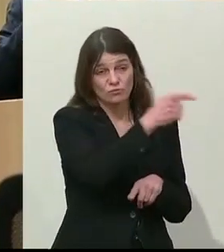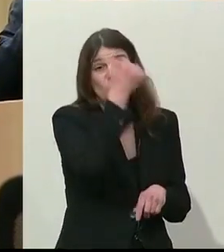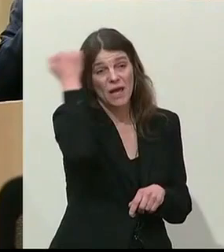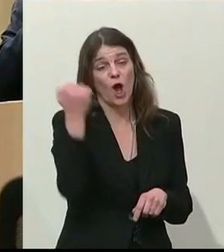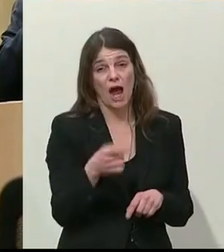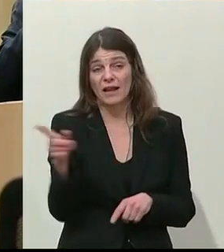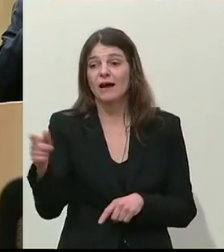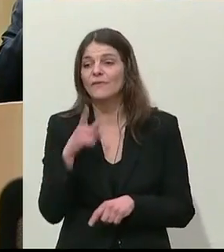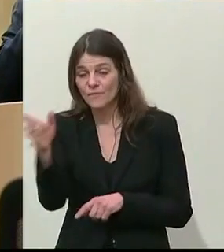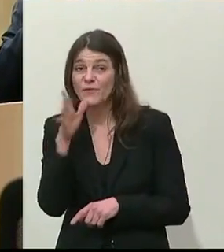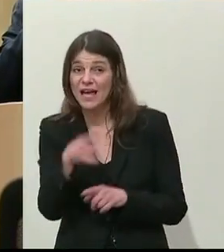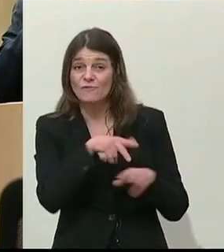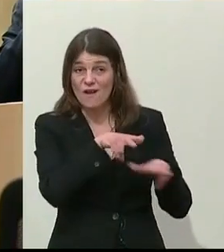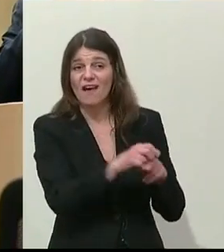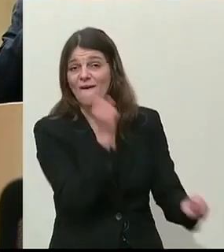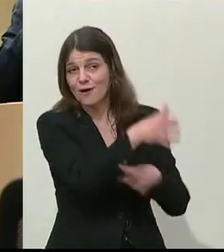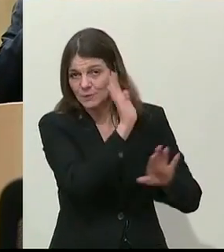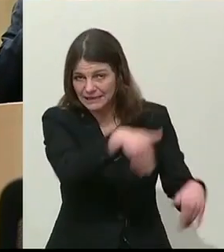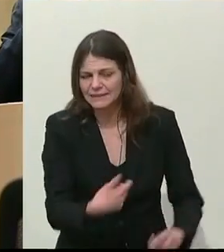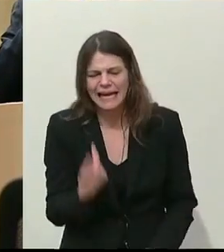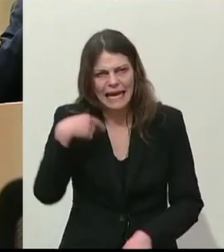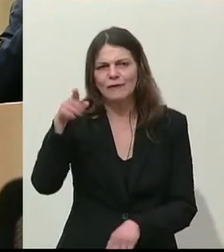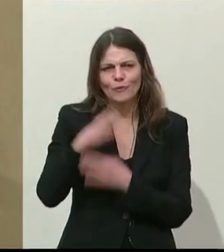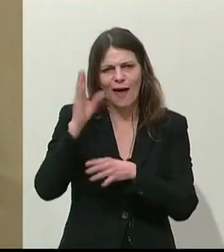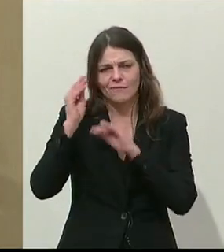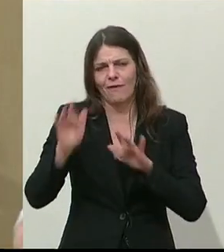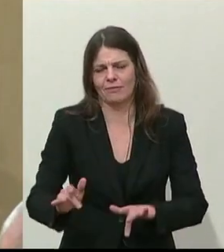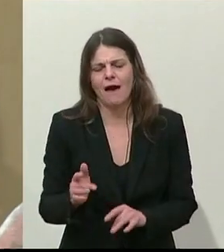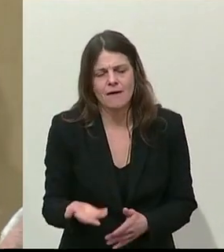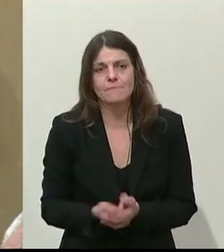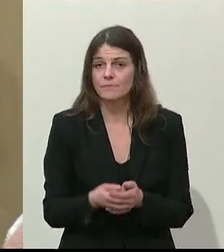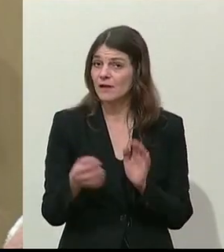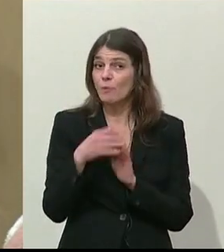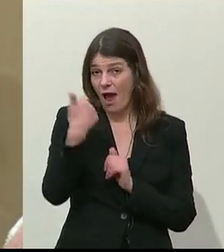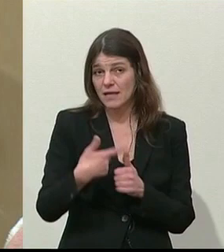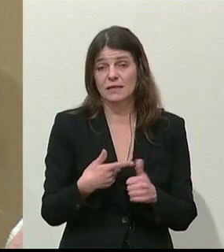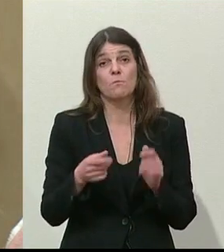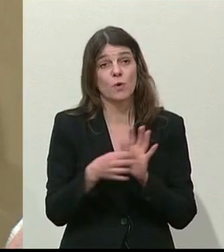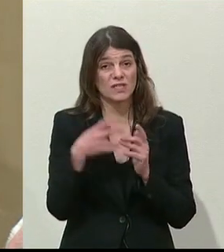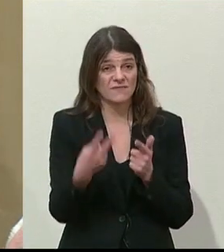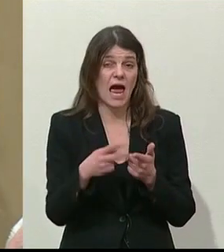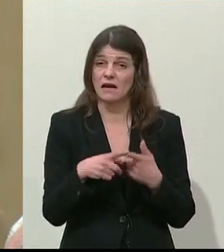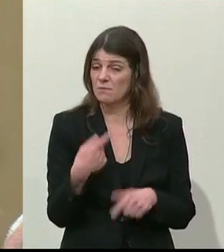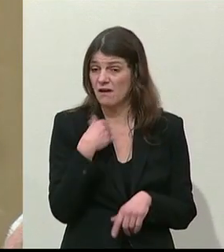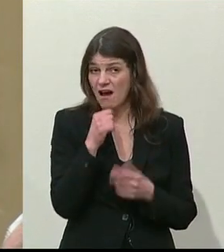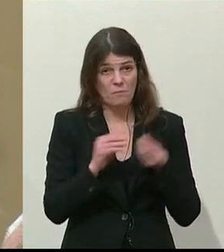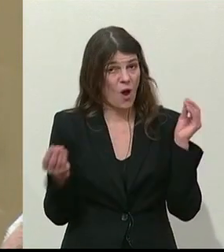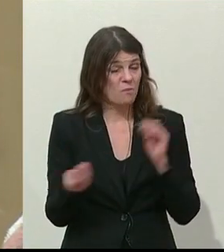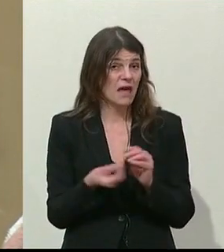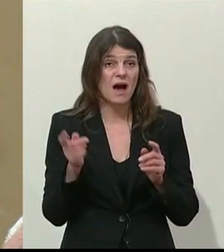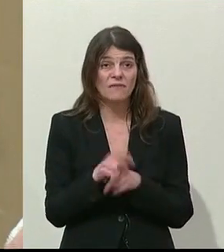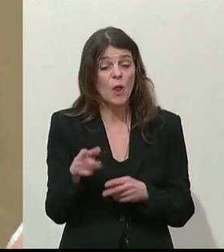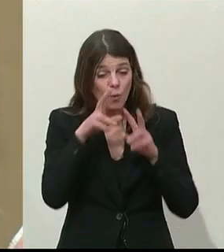Wir wissen, wovon wir reden, das können wir Ihnen gleich sagen. Einmal Punkt 1. Und Punkt 2, ich habe kein Problem, auch mit einem von der ÖVP